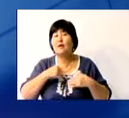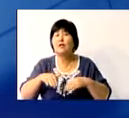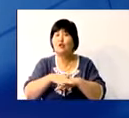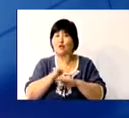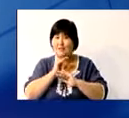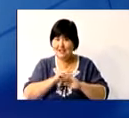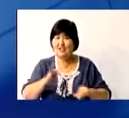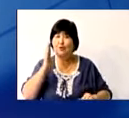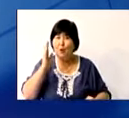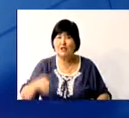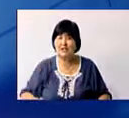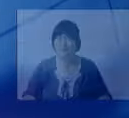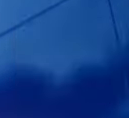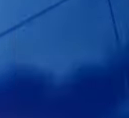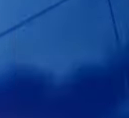болсын ағай.